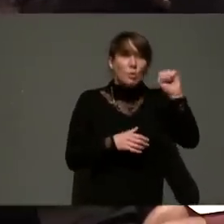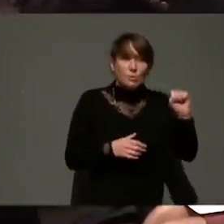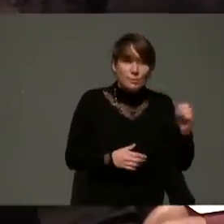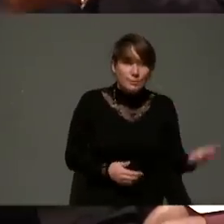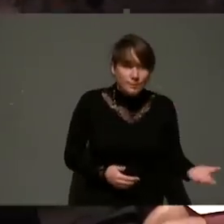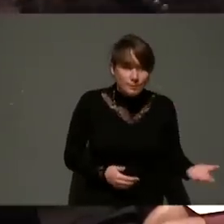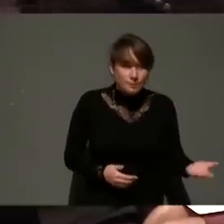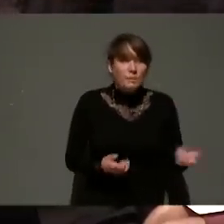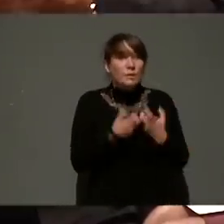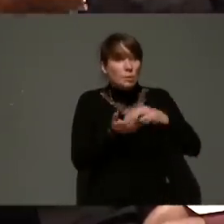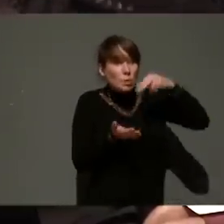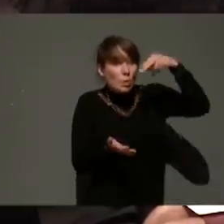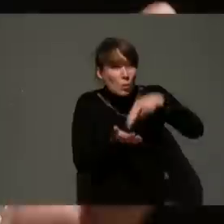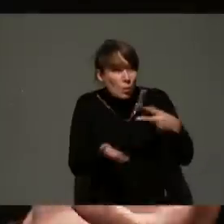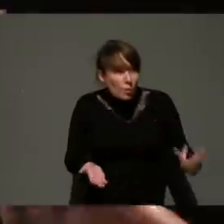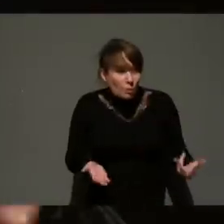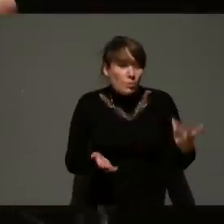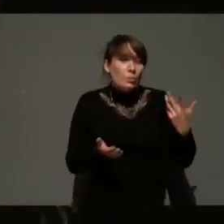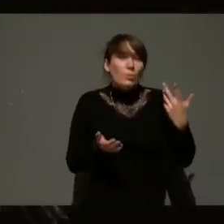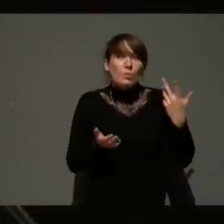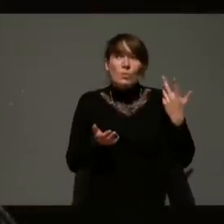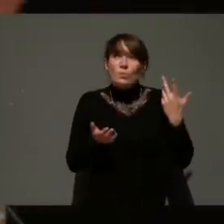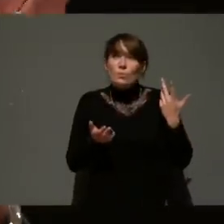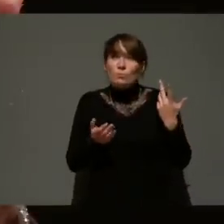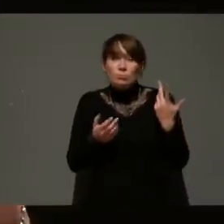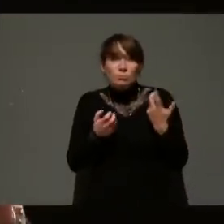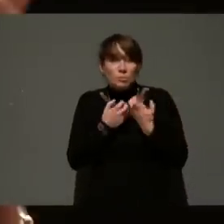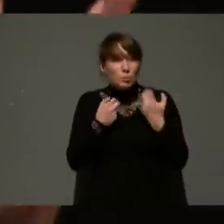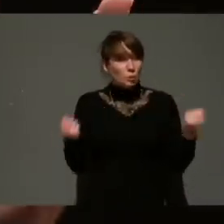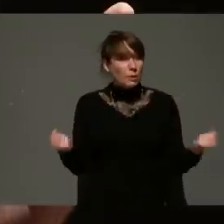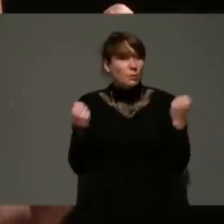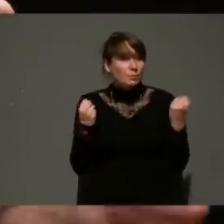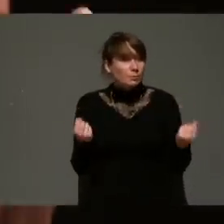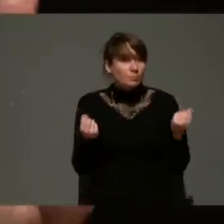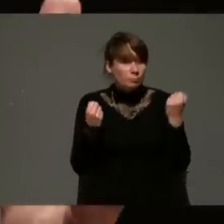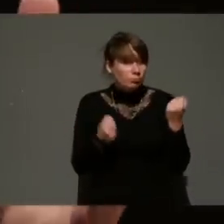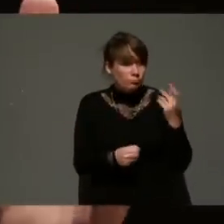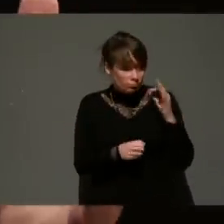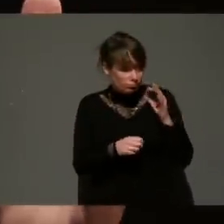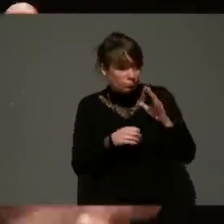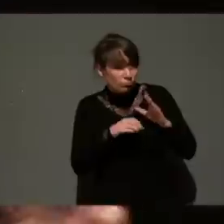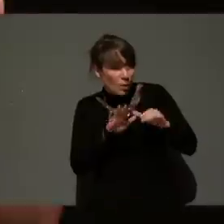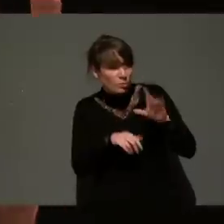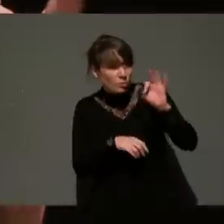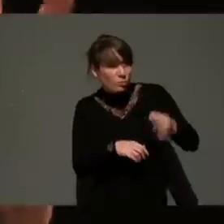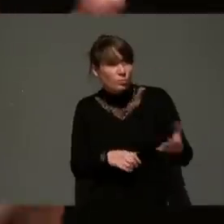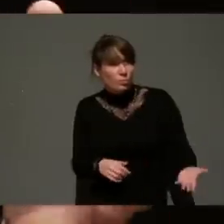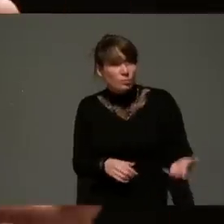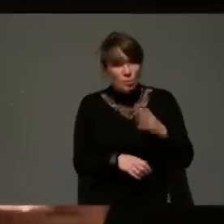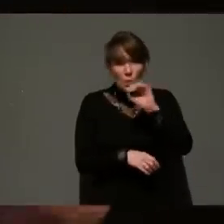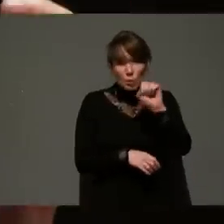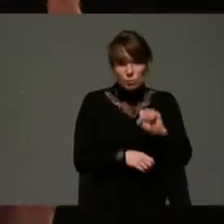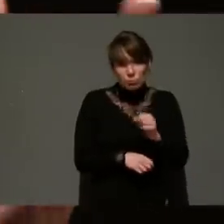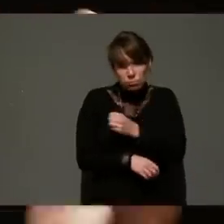pris, le saut, les impulsions, le fait de faire de la musculation, ça joue sur la masse osseuse, mais